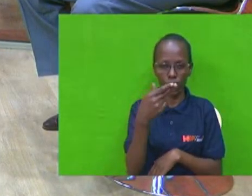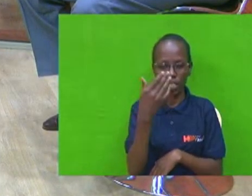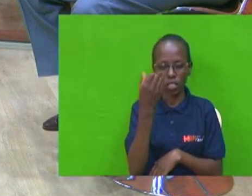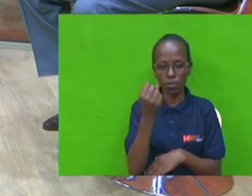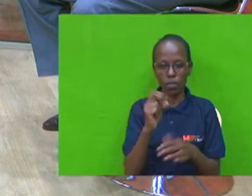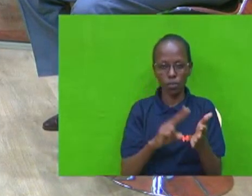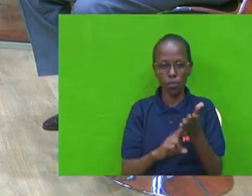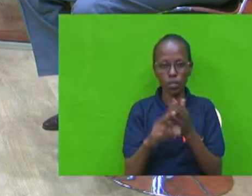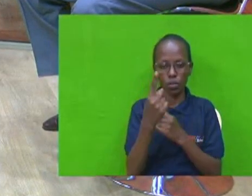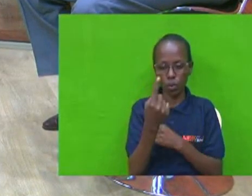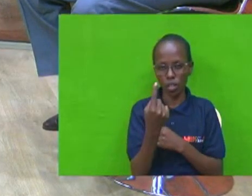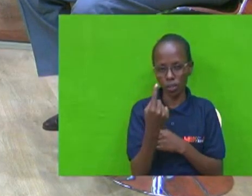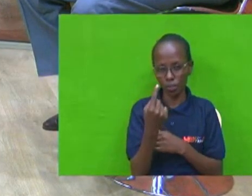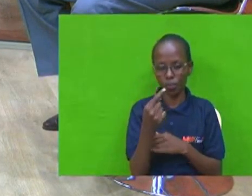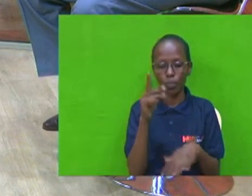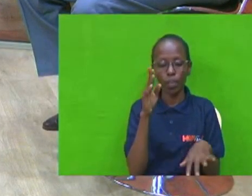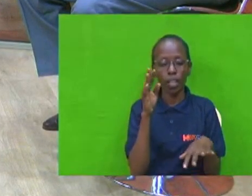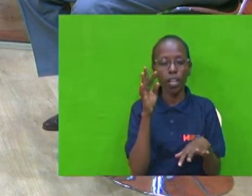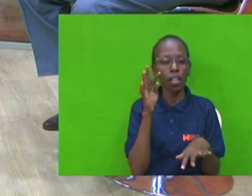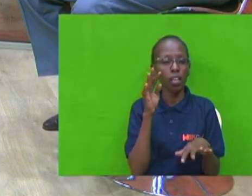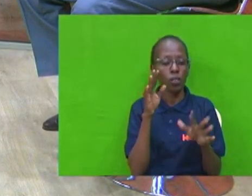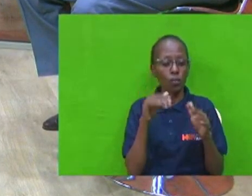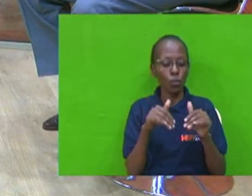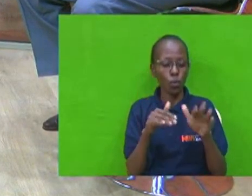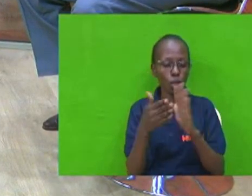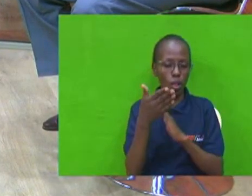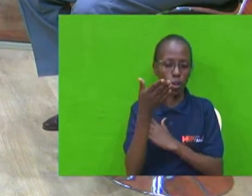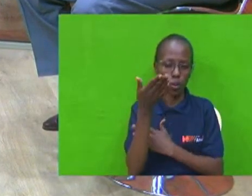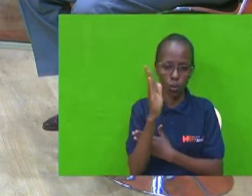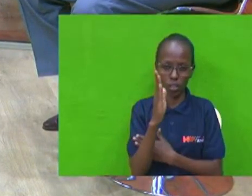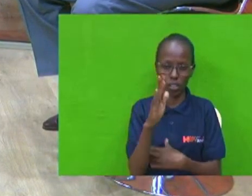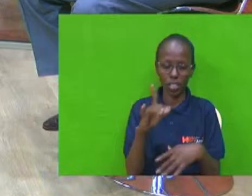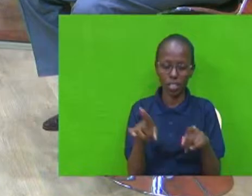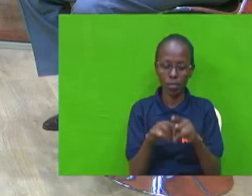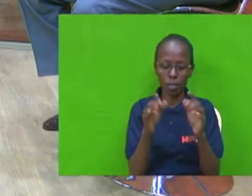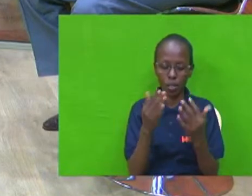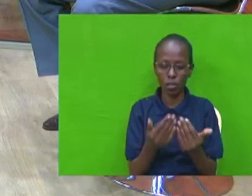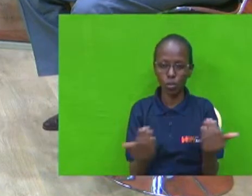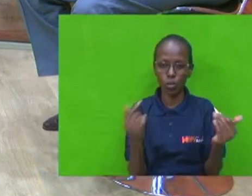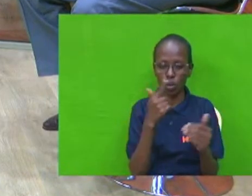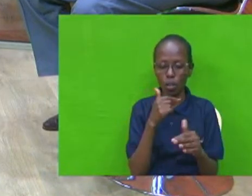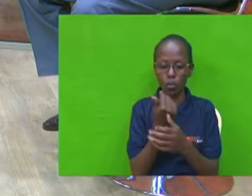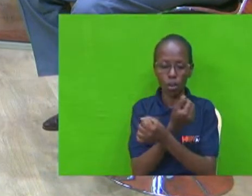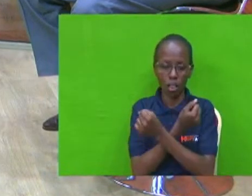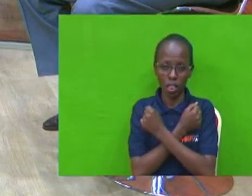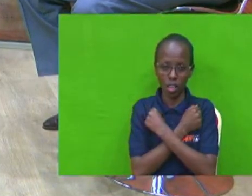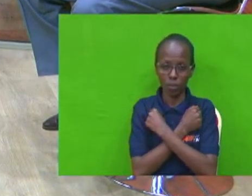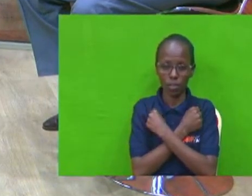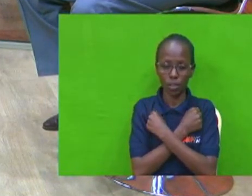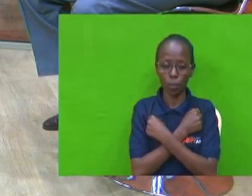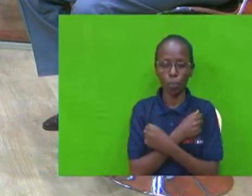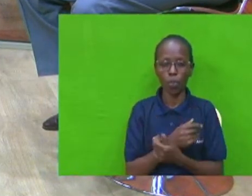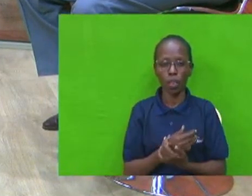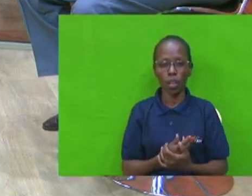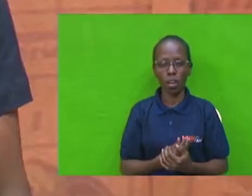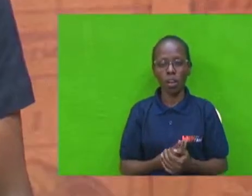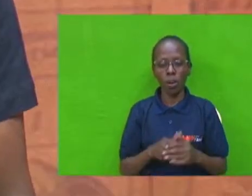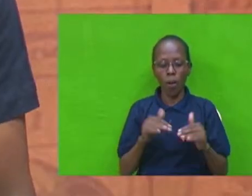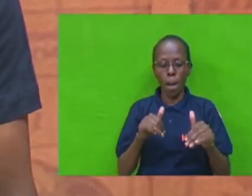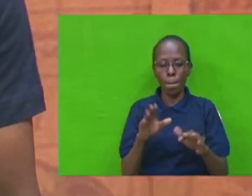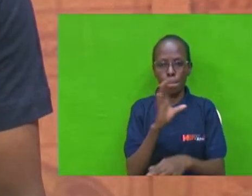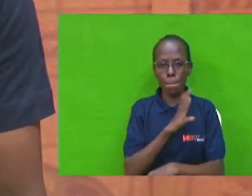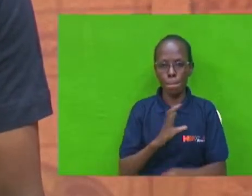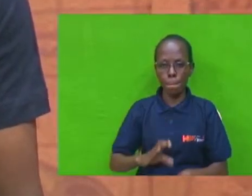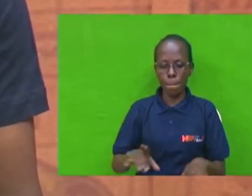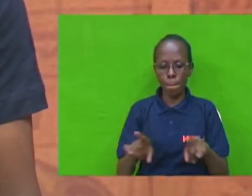Efeso nasema hivyo mfuateni Mungu kama watoto wanaopendwa. Mfuateni Mungu